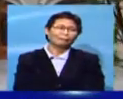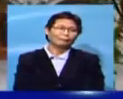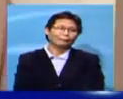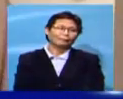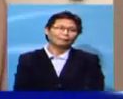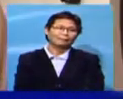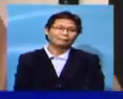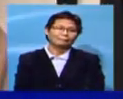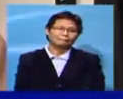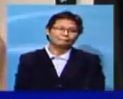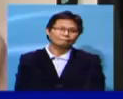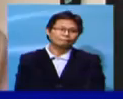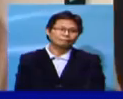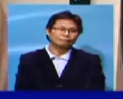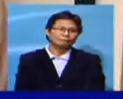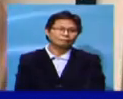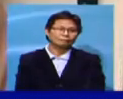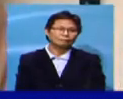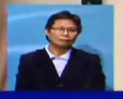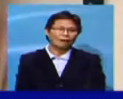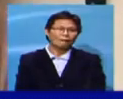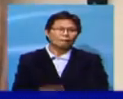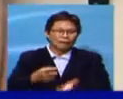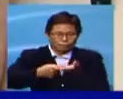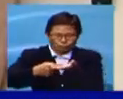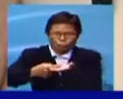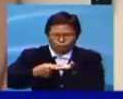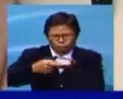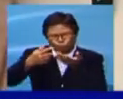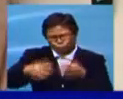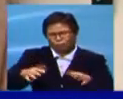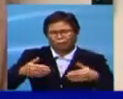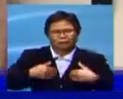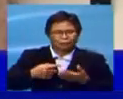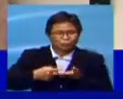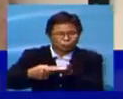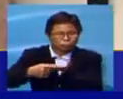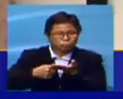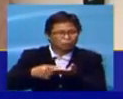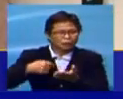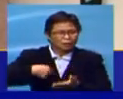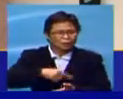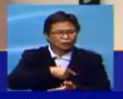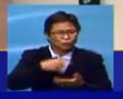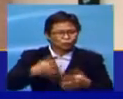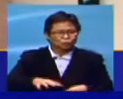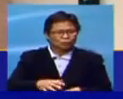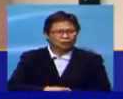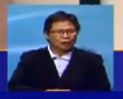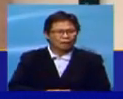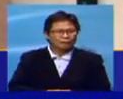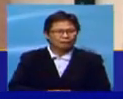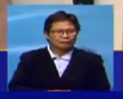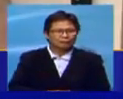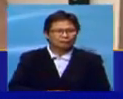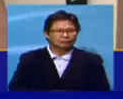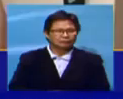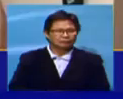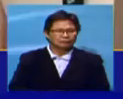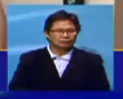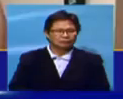Global kuas hati dengan perbincangan yang telah kita adakan kita telah membincangkan berkenaan